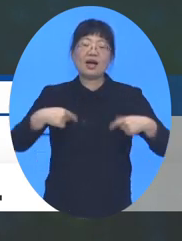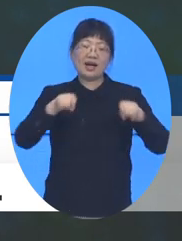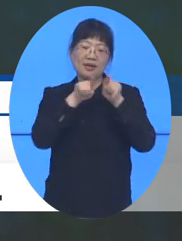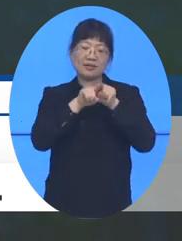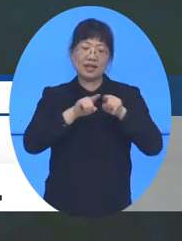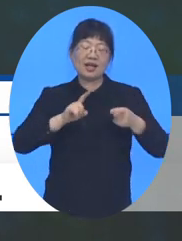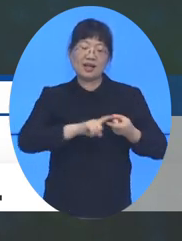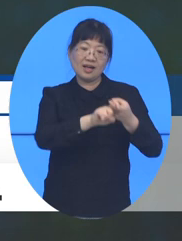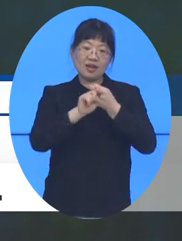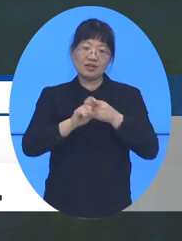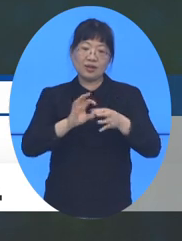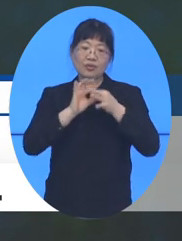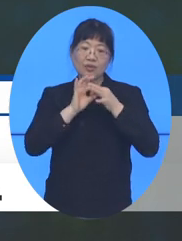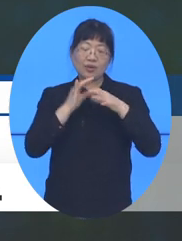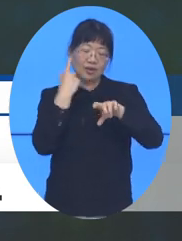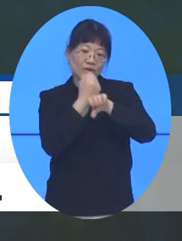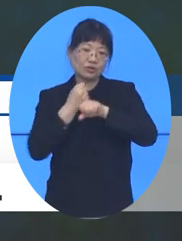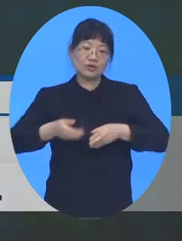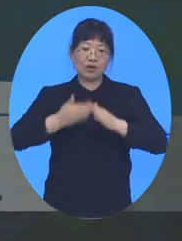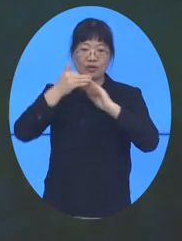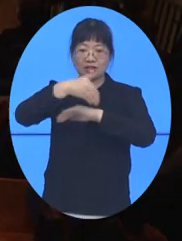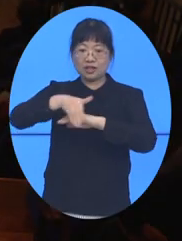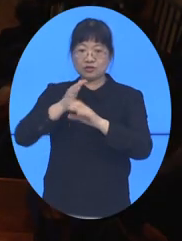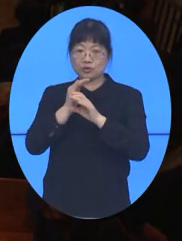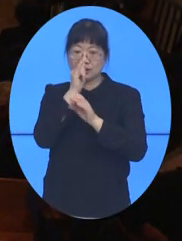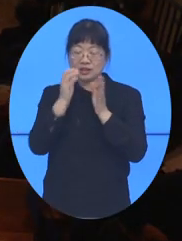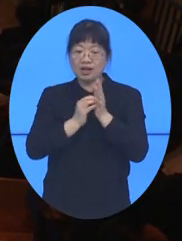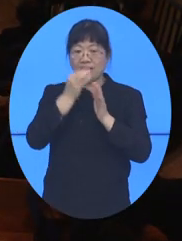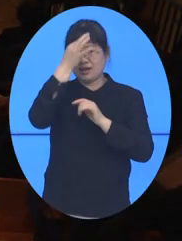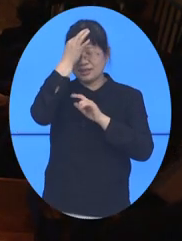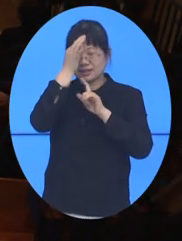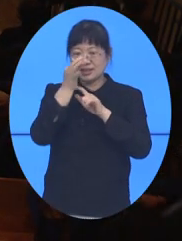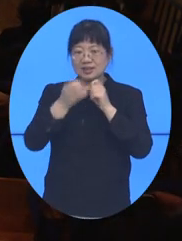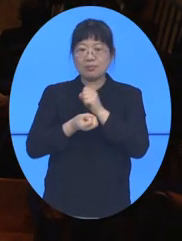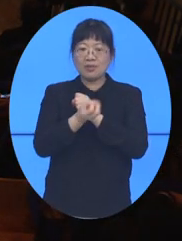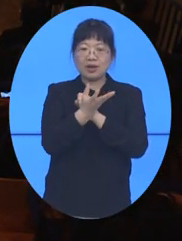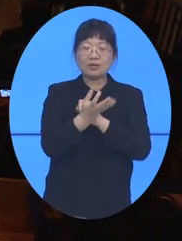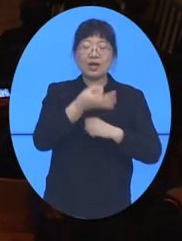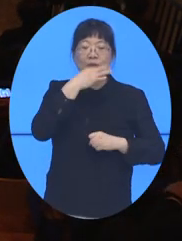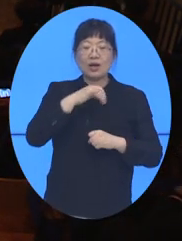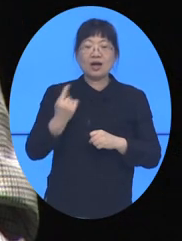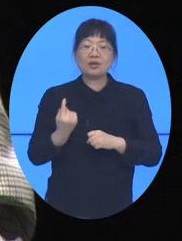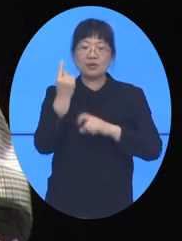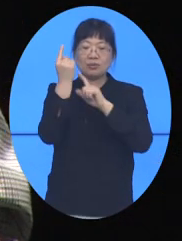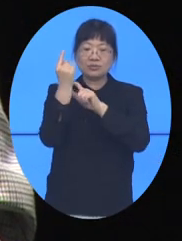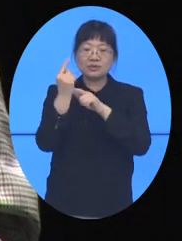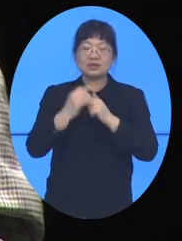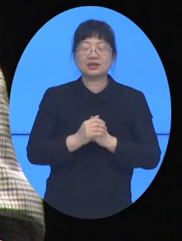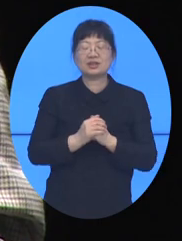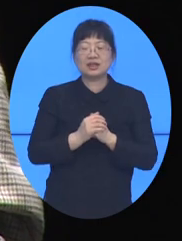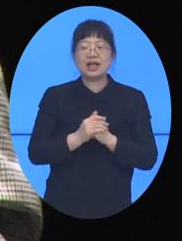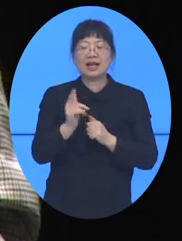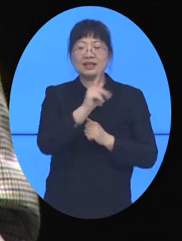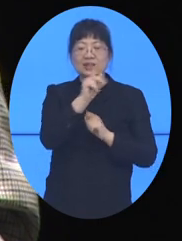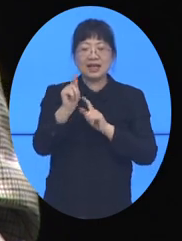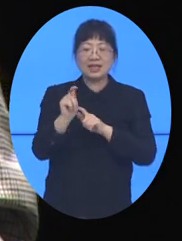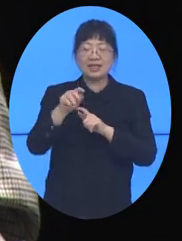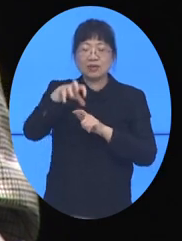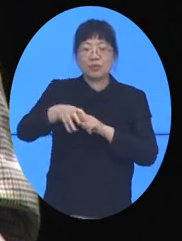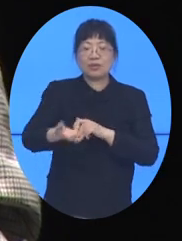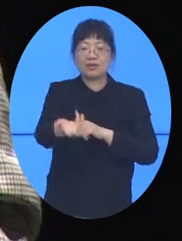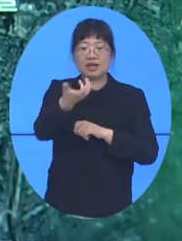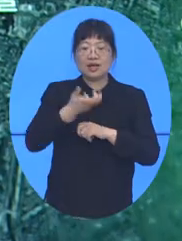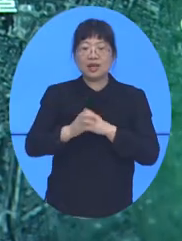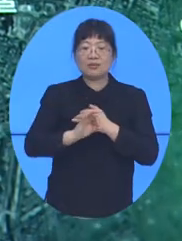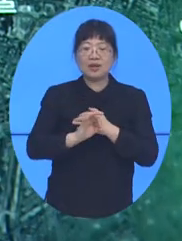상생을 통한 열린 연구소를 지향하고자 합니다. 기술적인 파급 효과가 높은 SK 그린 테크노 캠퍼스가 입주하면